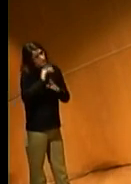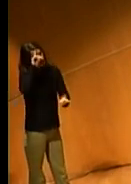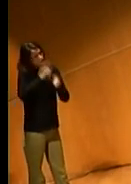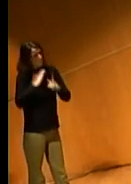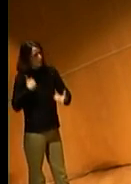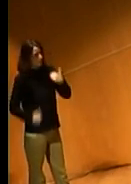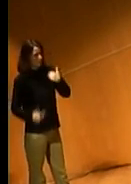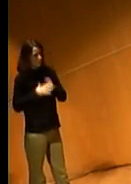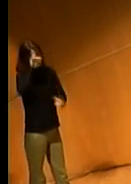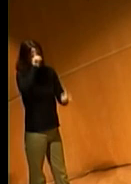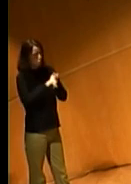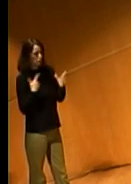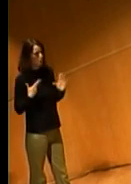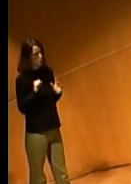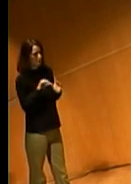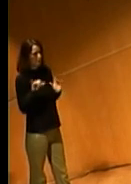Donc les enseignants, ils y vont pas volontiers.